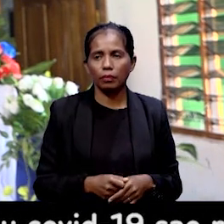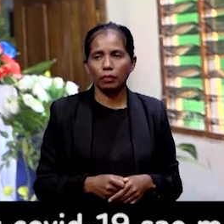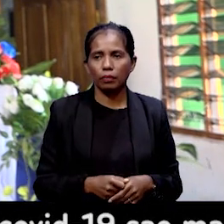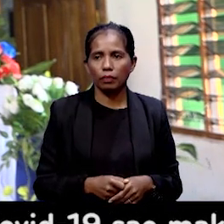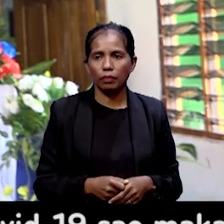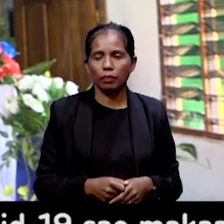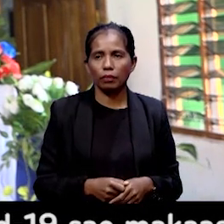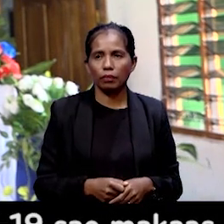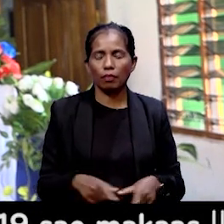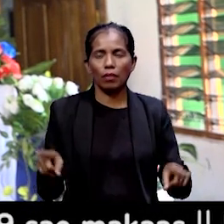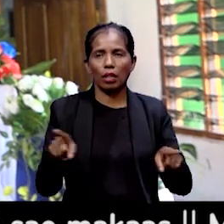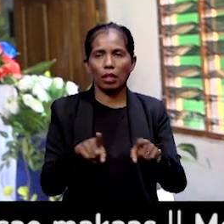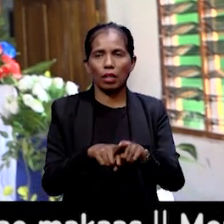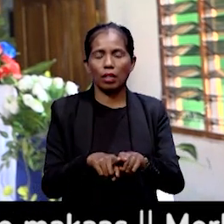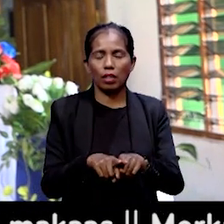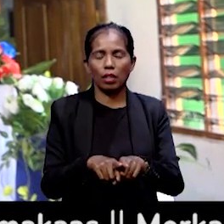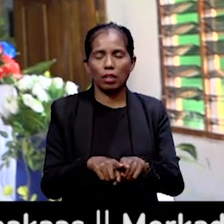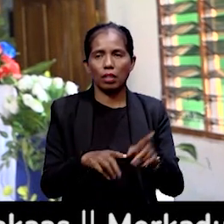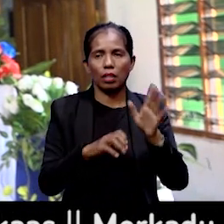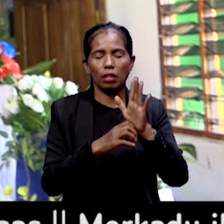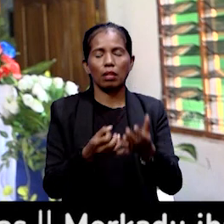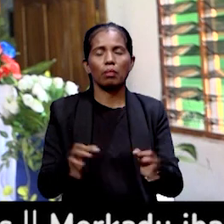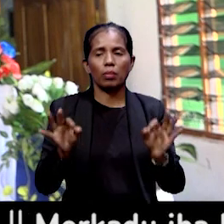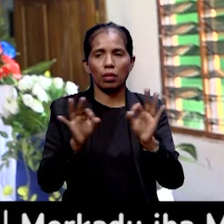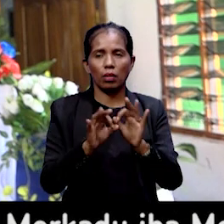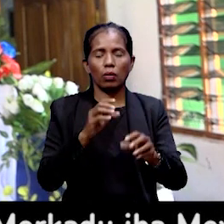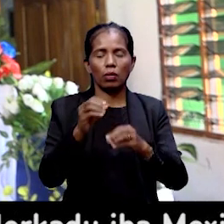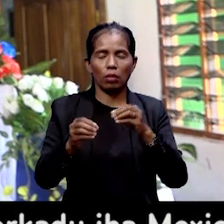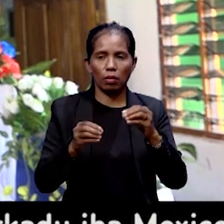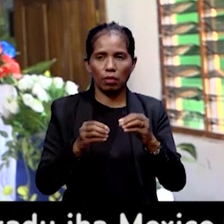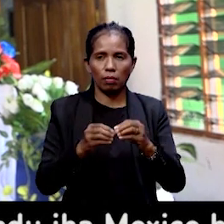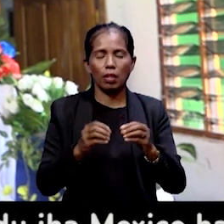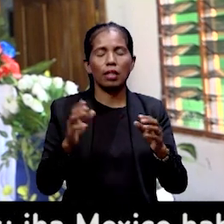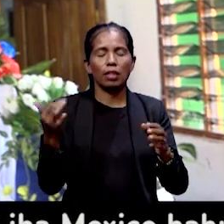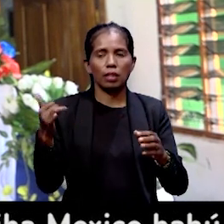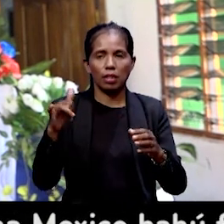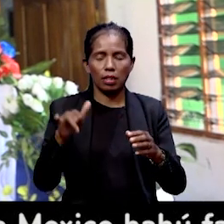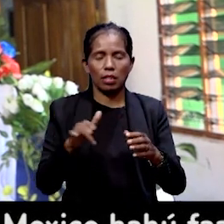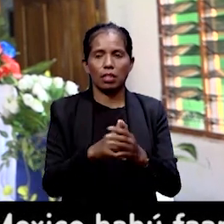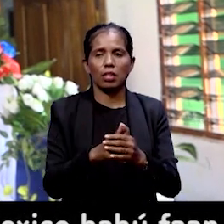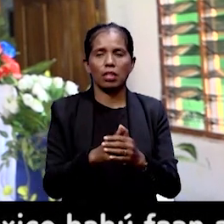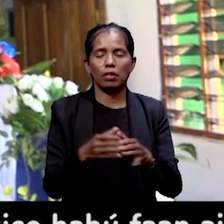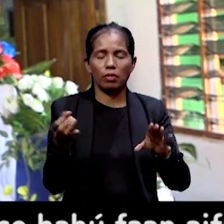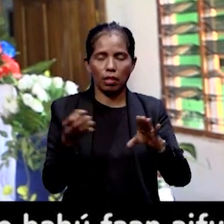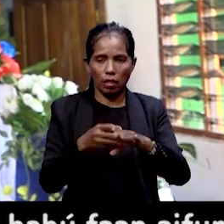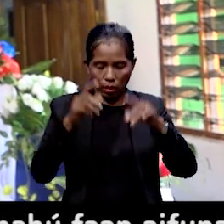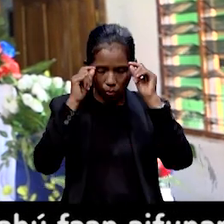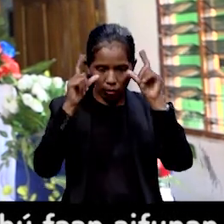Ida ne hanya samos aku ida importante kona ba koleksaun dokumentus Timor